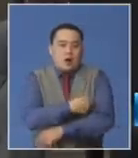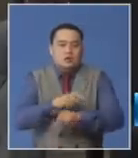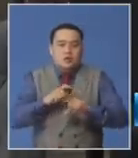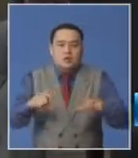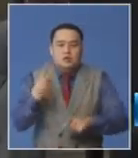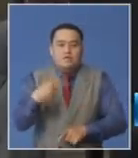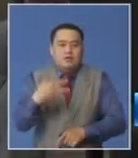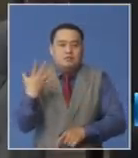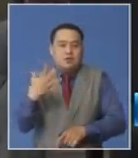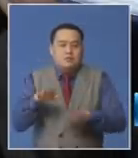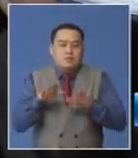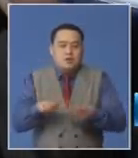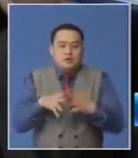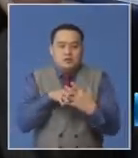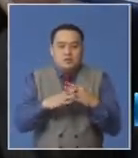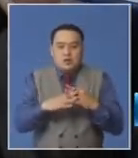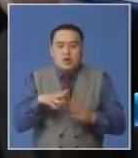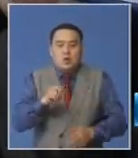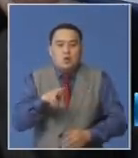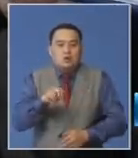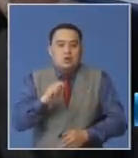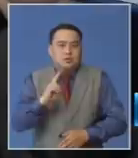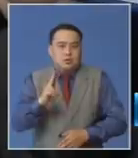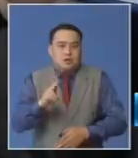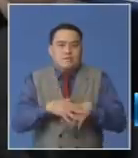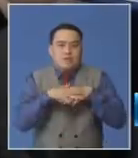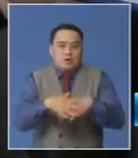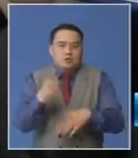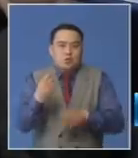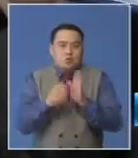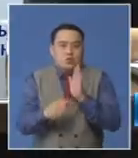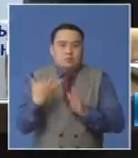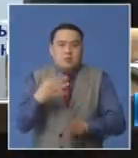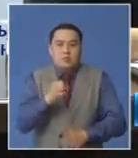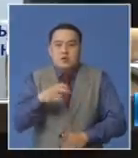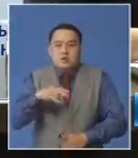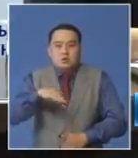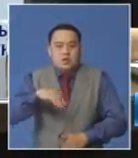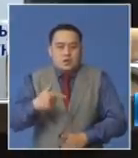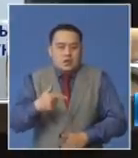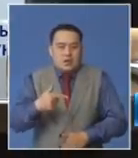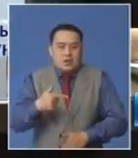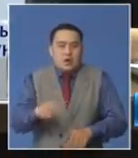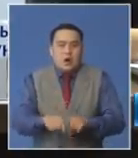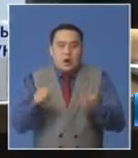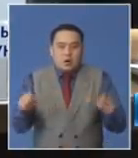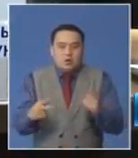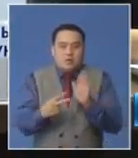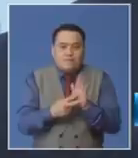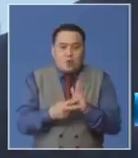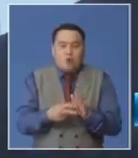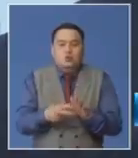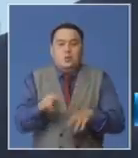25 посещений в день в селе кук жан-жак для этого выделяется 165 миллионов тенге откроются 8